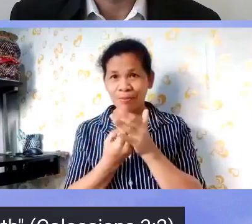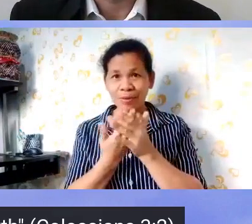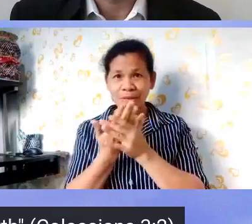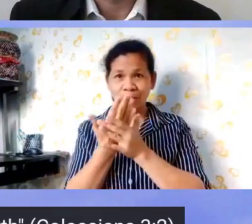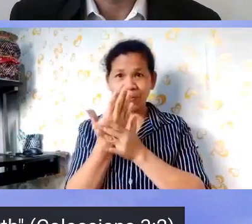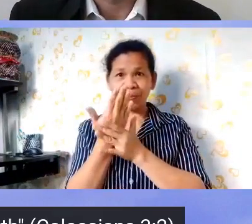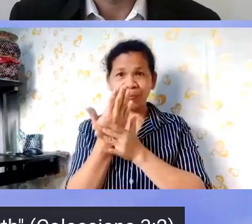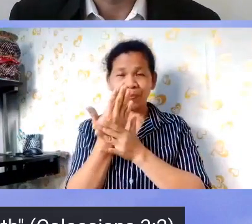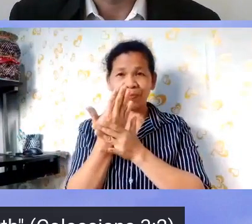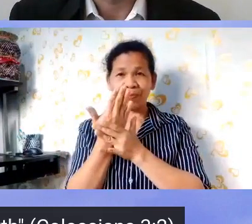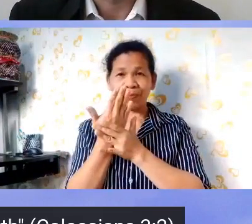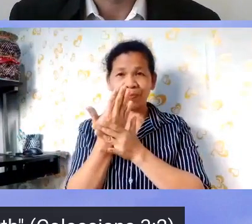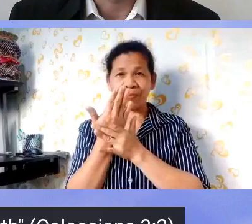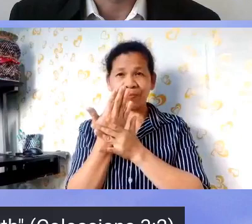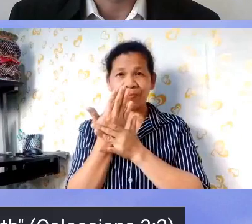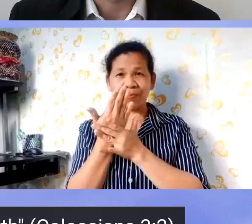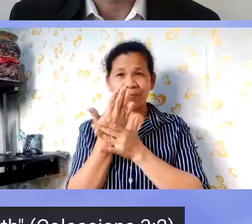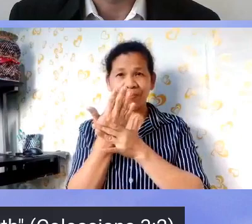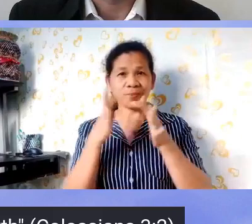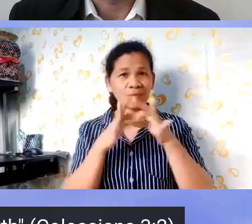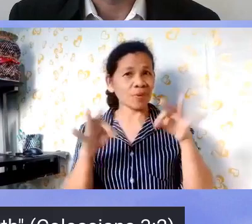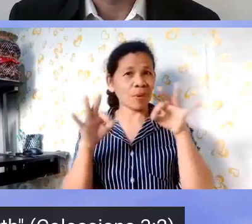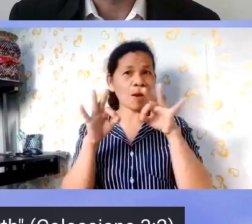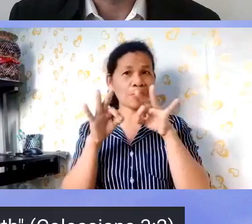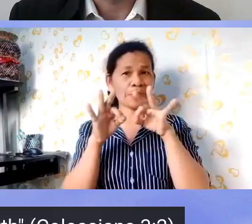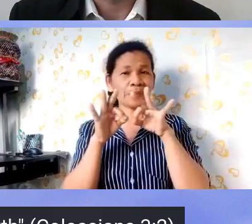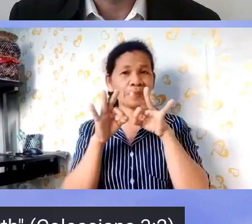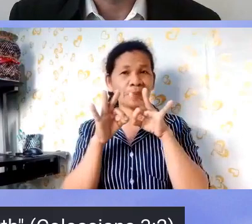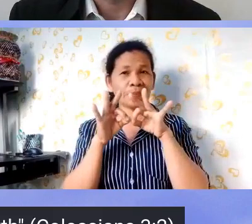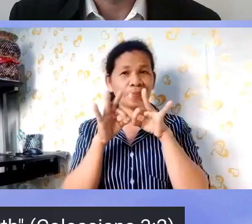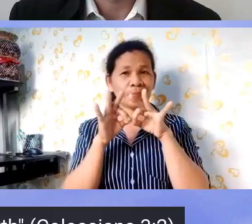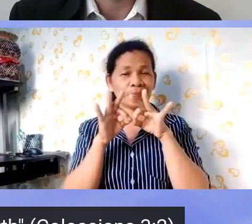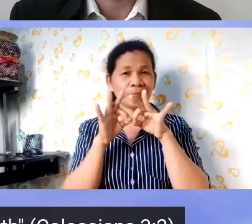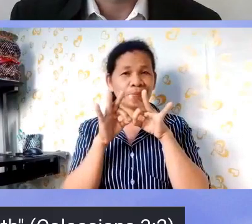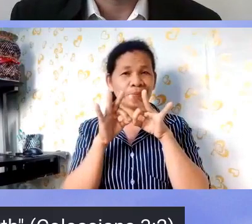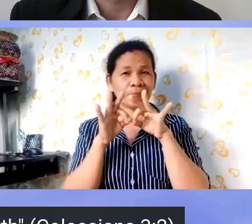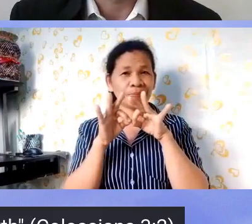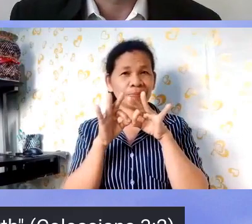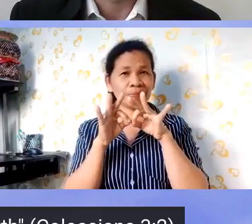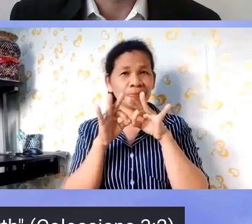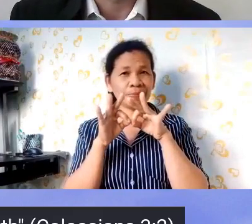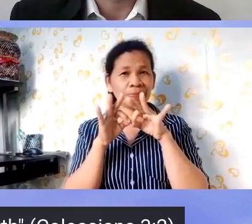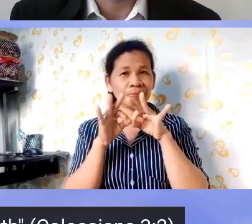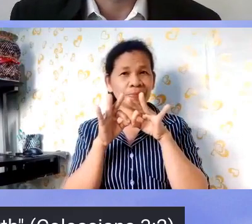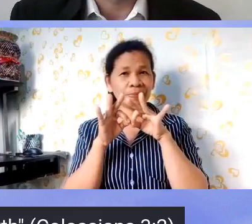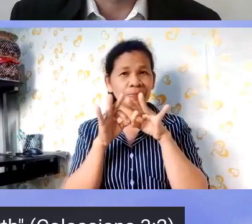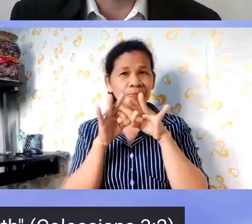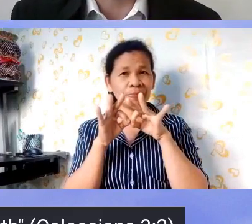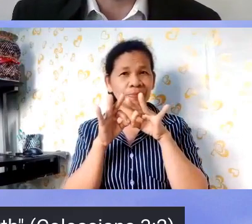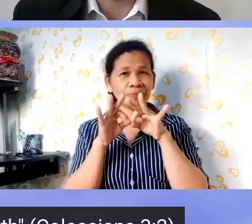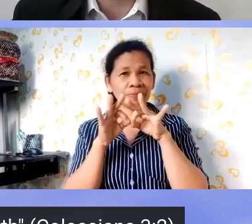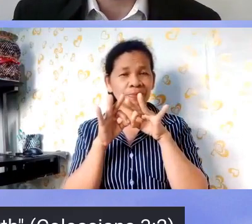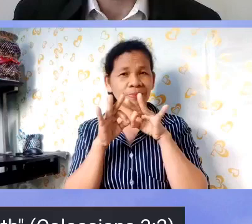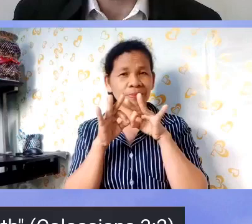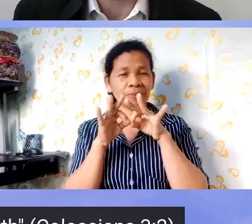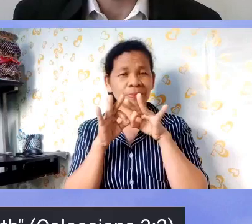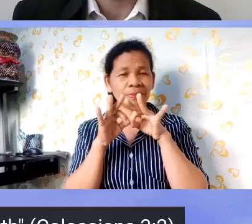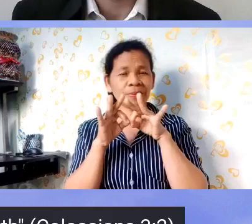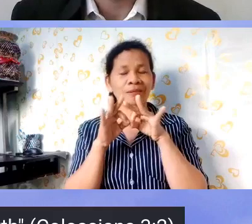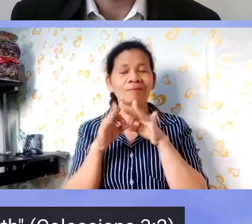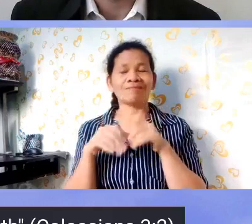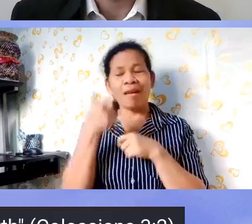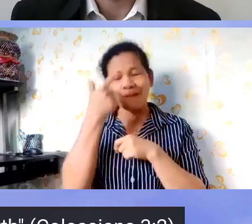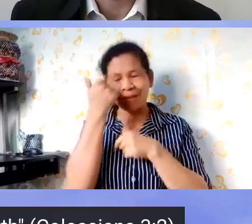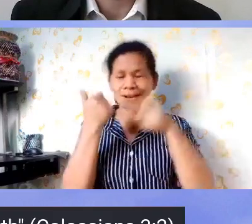halata naman po, mga kapatid, nang gusto po ng kaaway sa ating buhay, tayo maging bonsai. No, maganda yes, lang